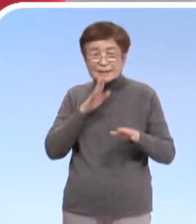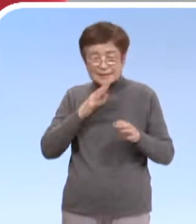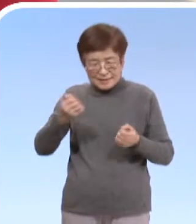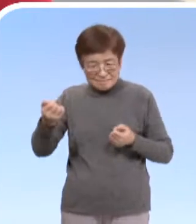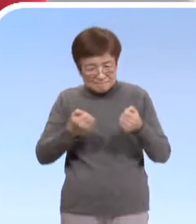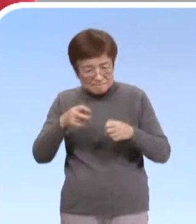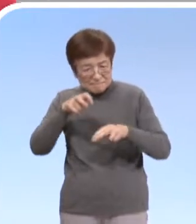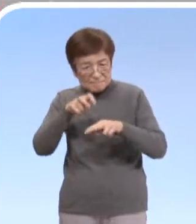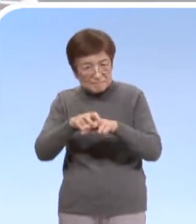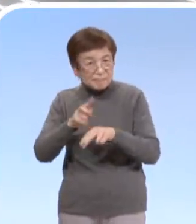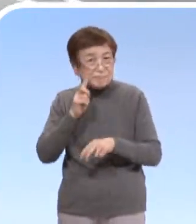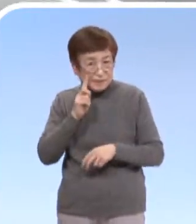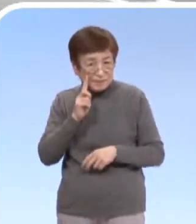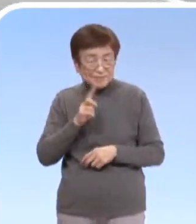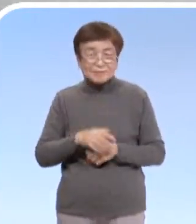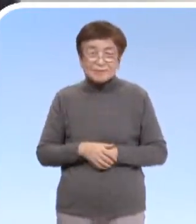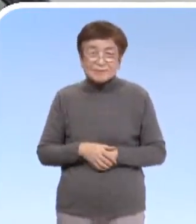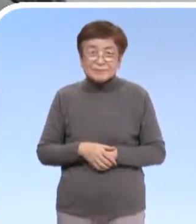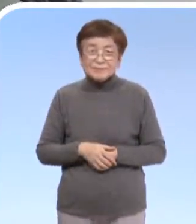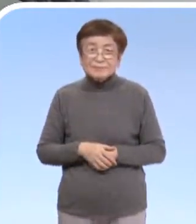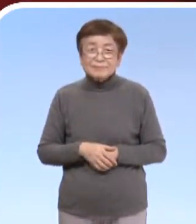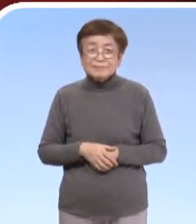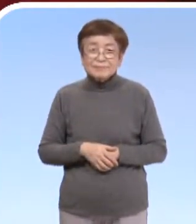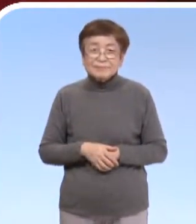車指導に同乗させていただきました。